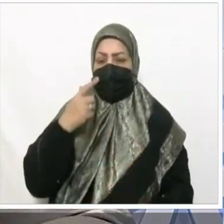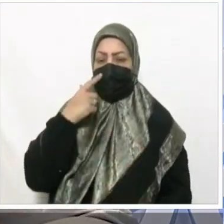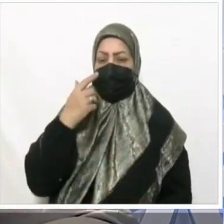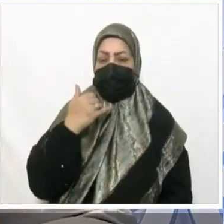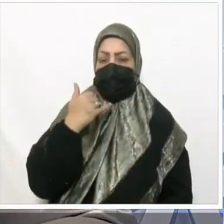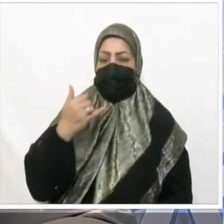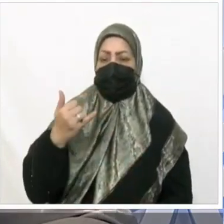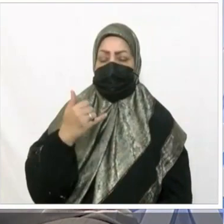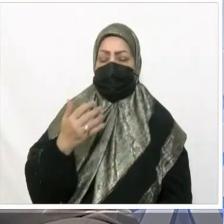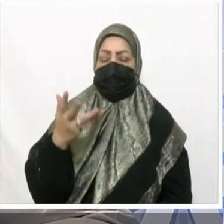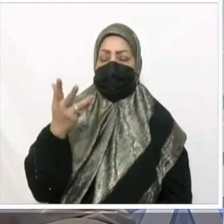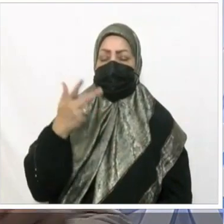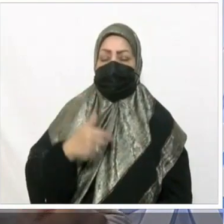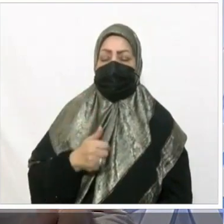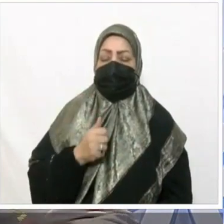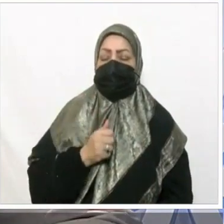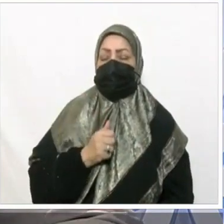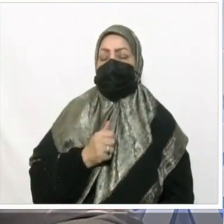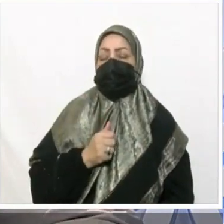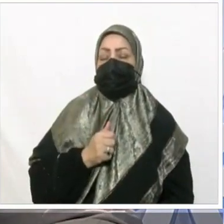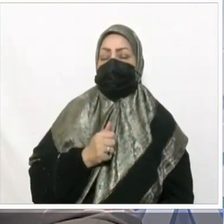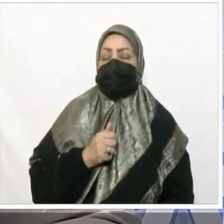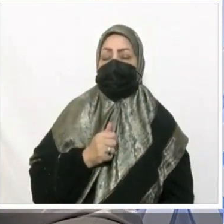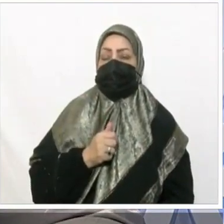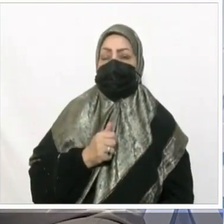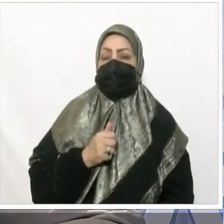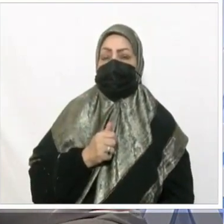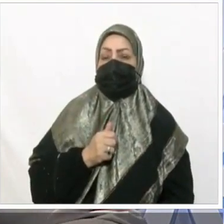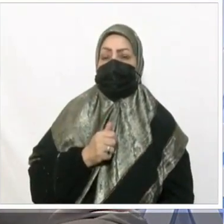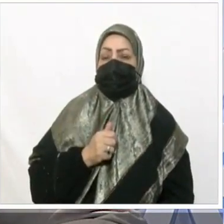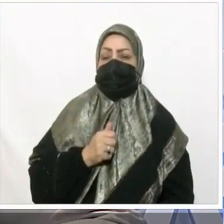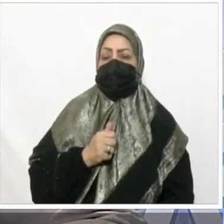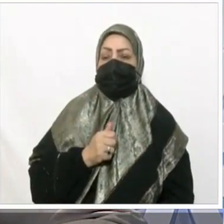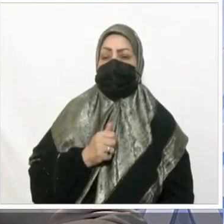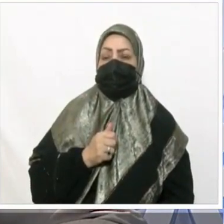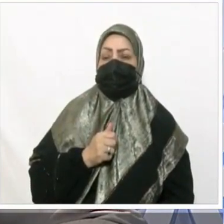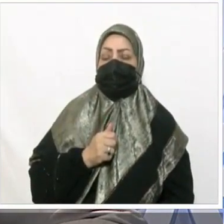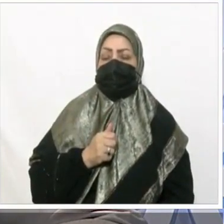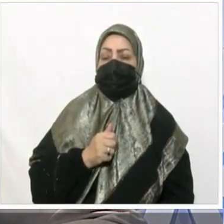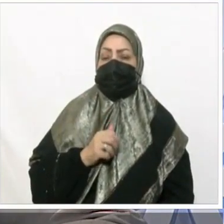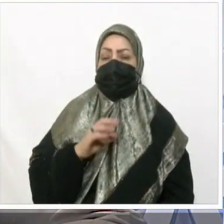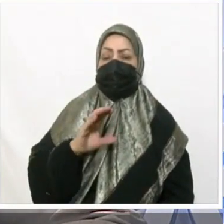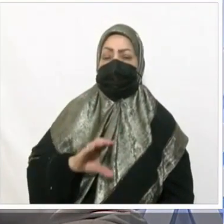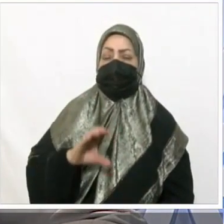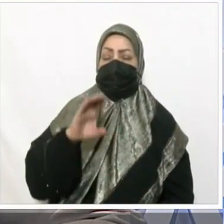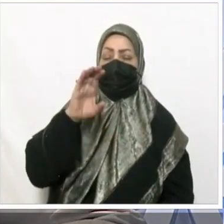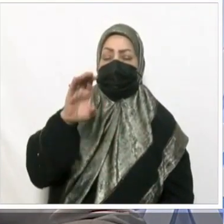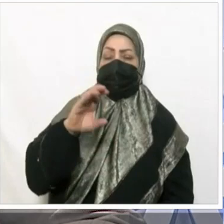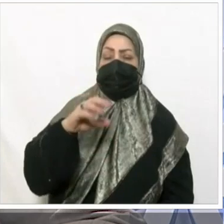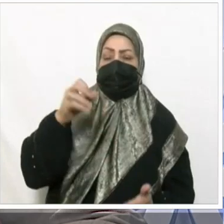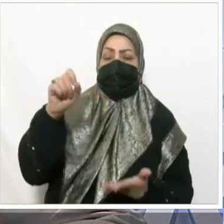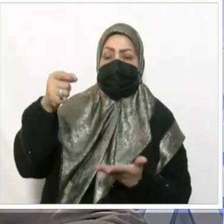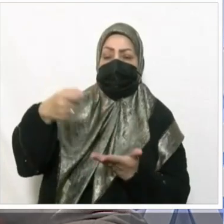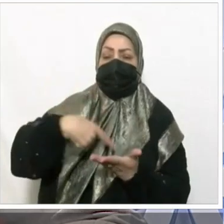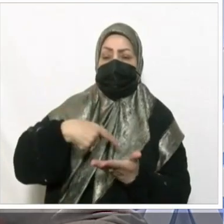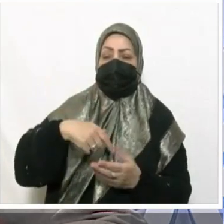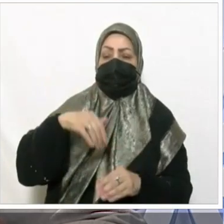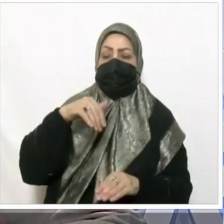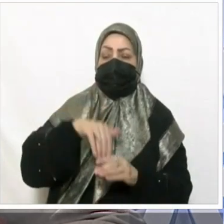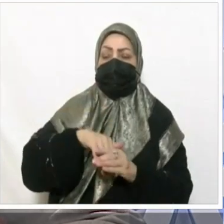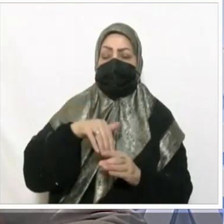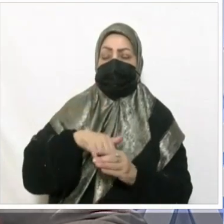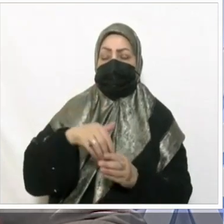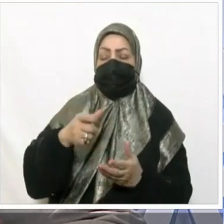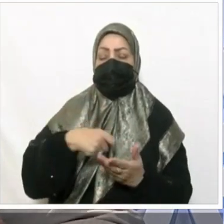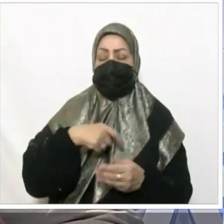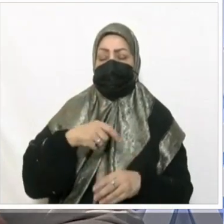للبيت؟ وهل يجوز لي الخروج أثناء الدوام لتوصيل زوجتي للعمل؟ أقول والله الموفق،